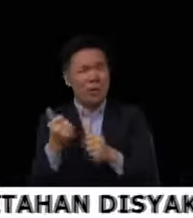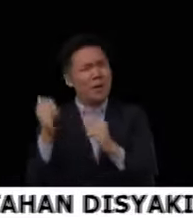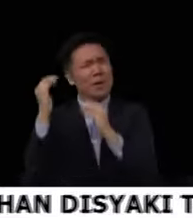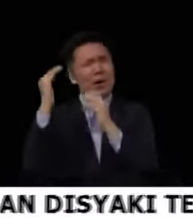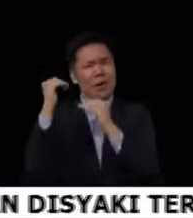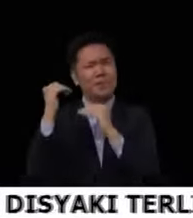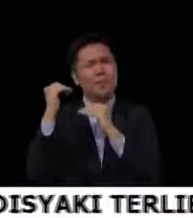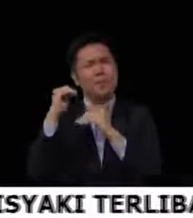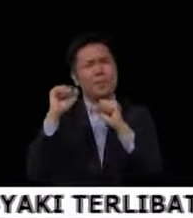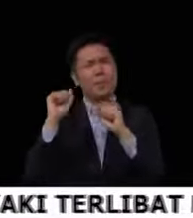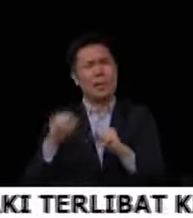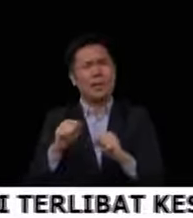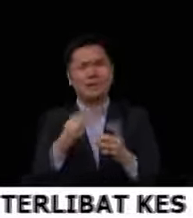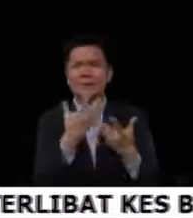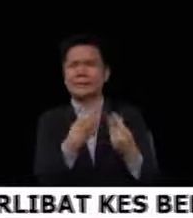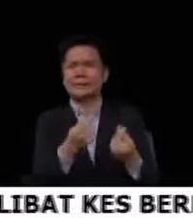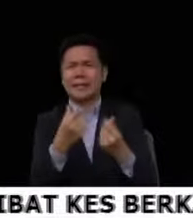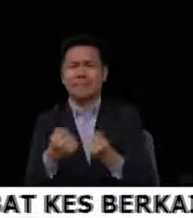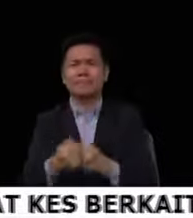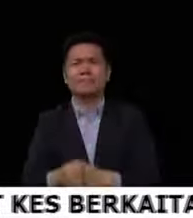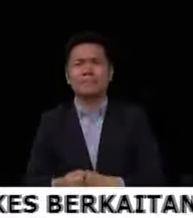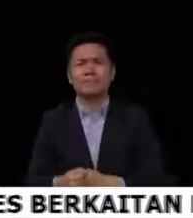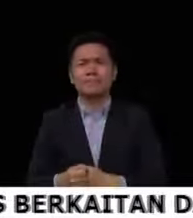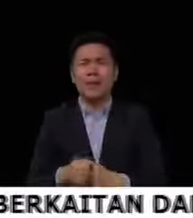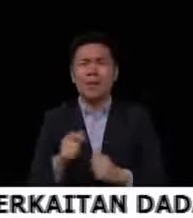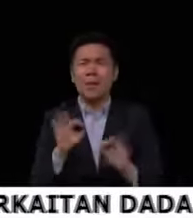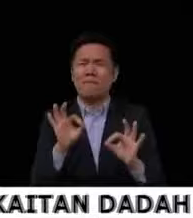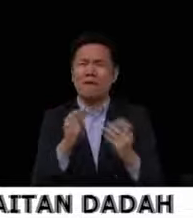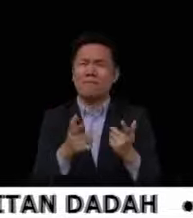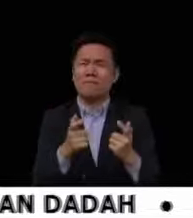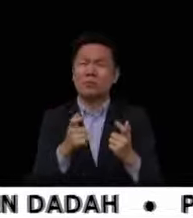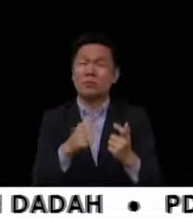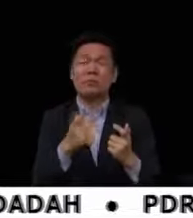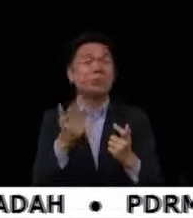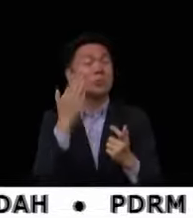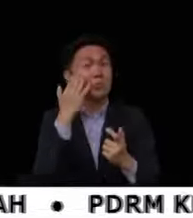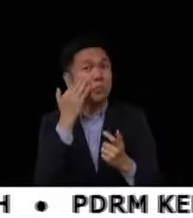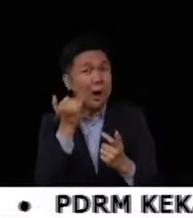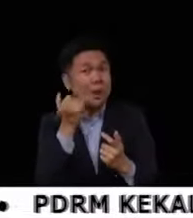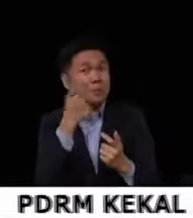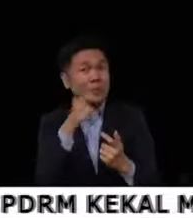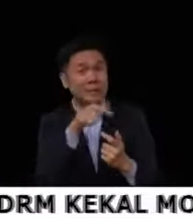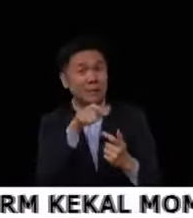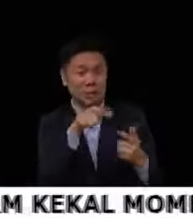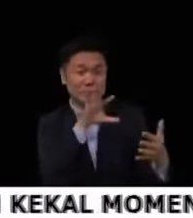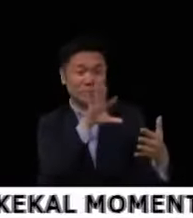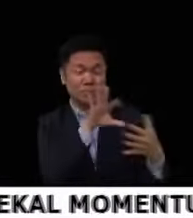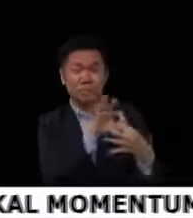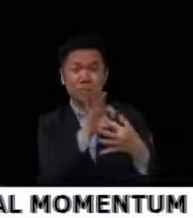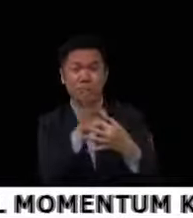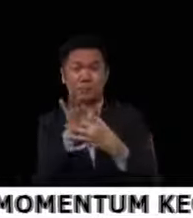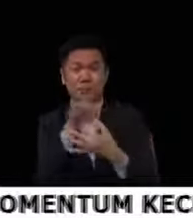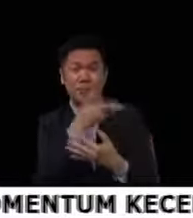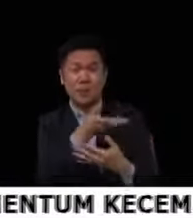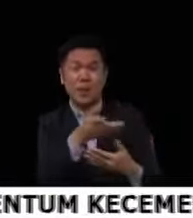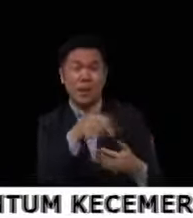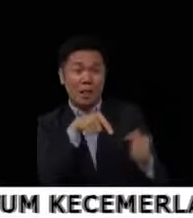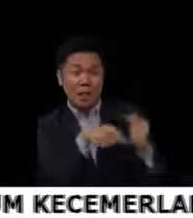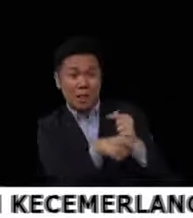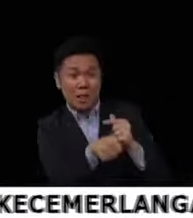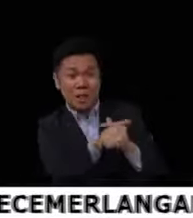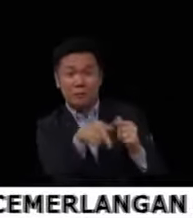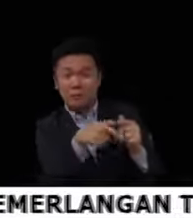hari kita dapat siapkan secepat yang mungkinlah untuk memudahkan Perhubungan diantara hak kawasan